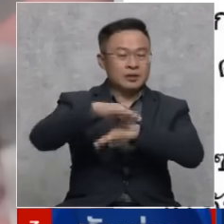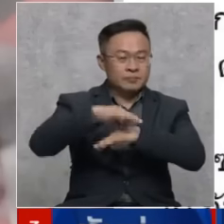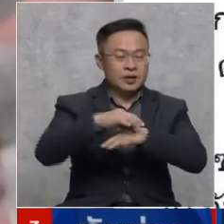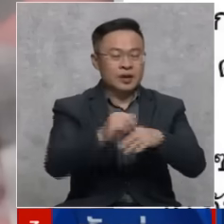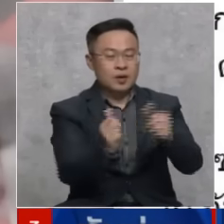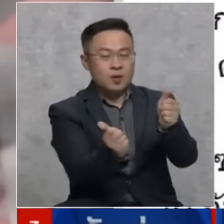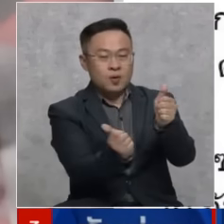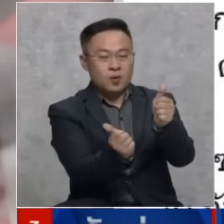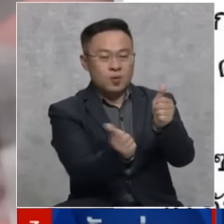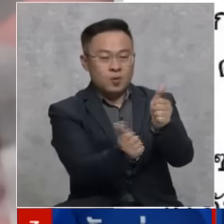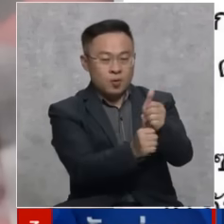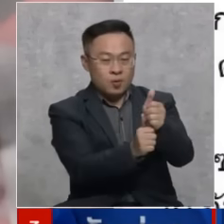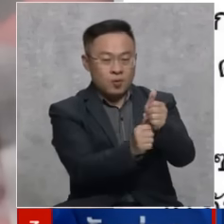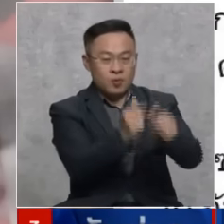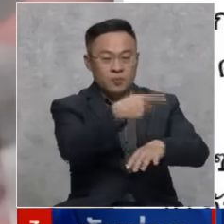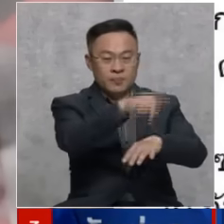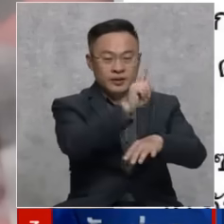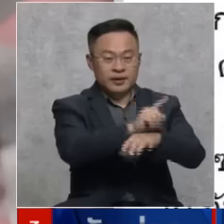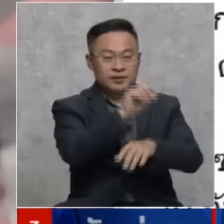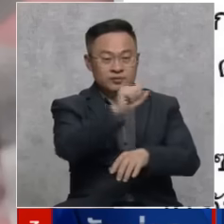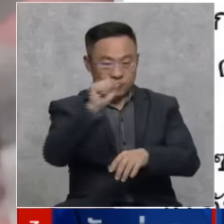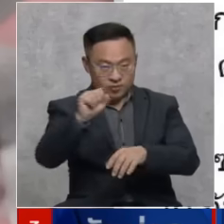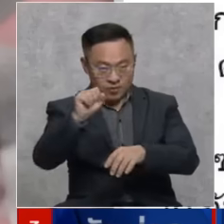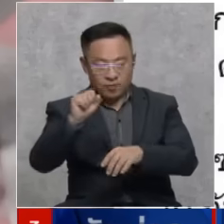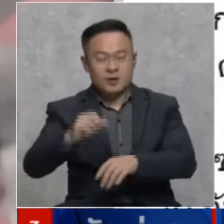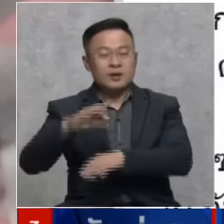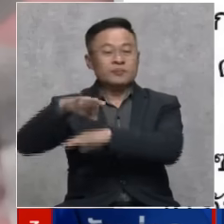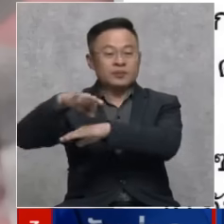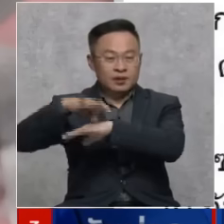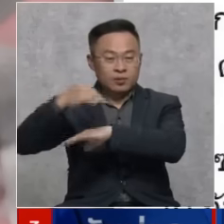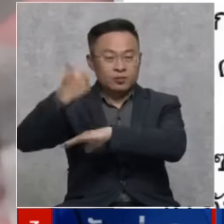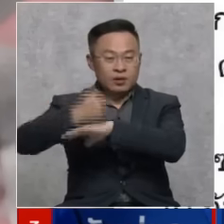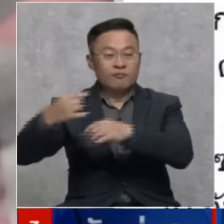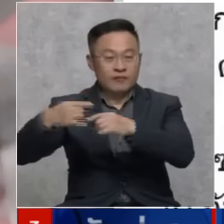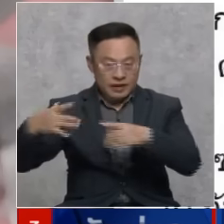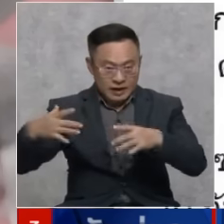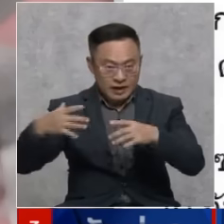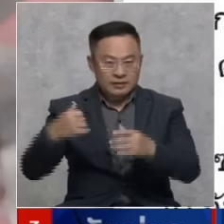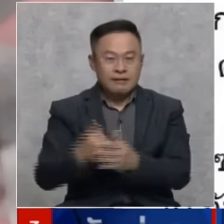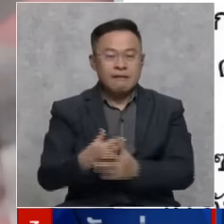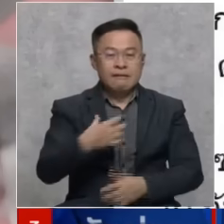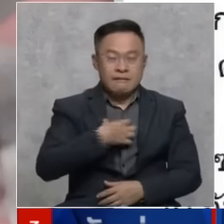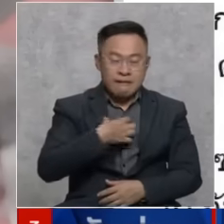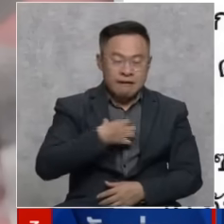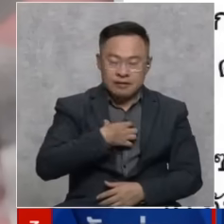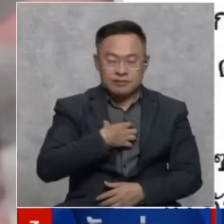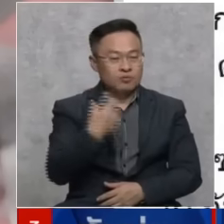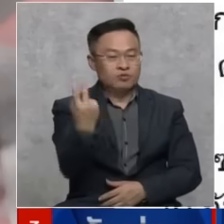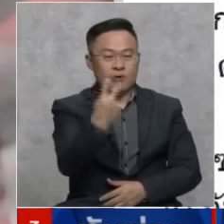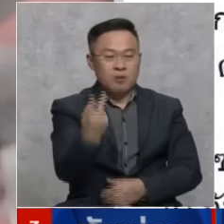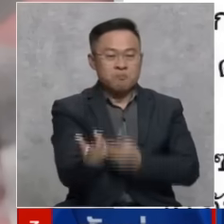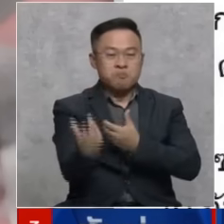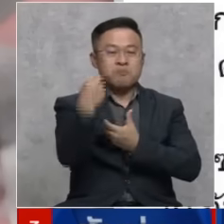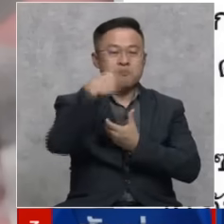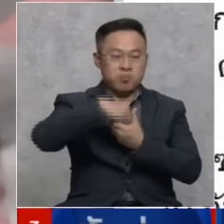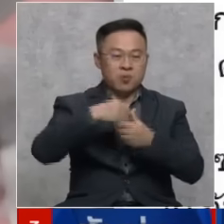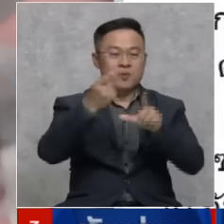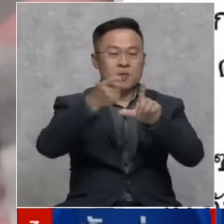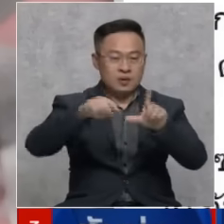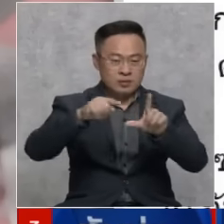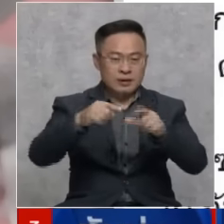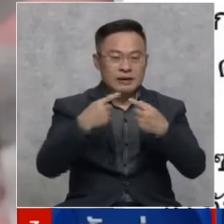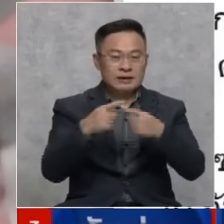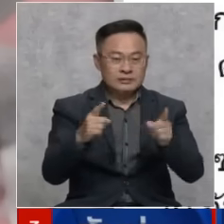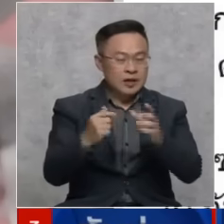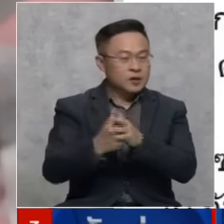และก็ผู้นำฝ่ายค้านนะคะเนี่ยค่ะโพสต์บอกว่าอยากเป็นผู้นำฝ่ายค้านและรองประธานสภาจำต้องแสดงม